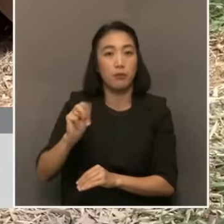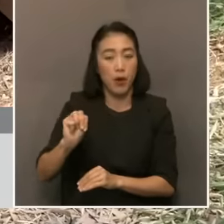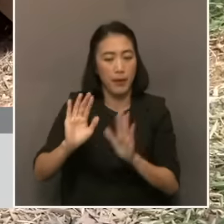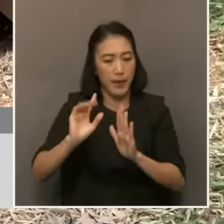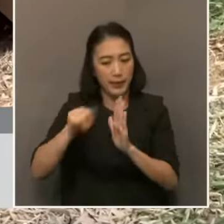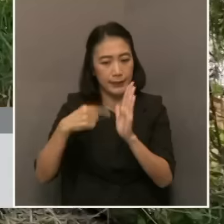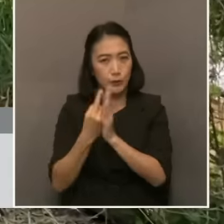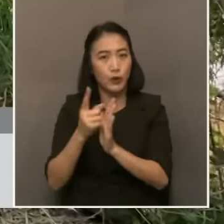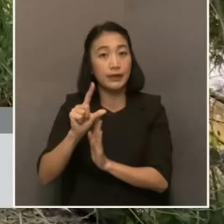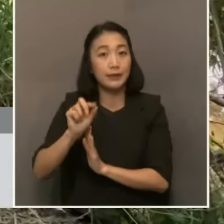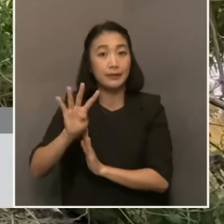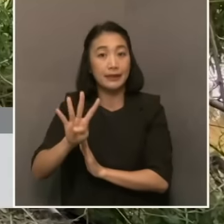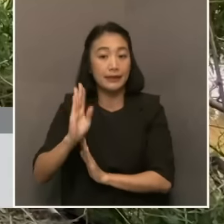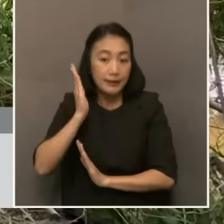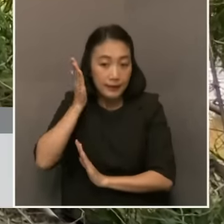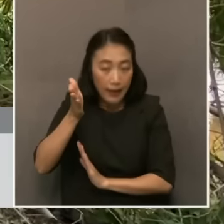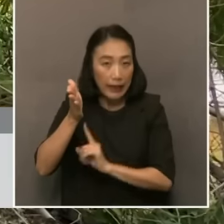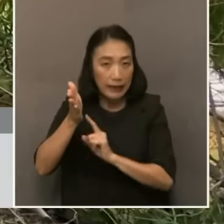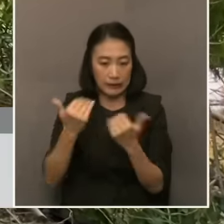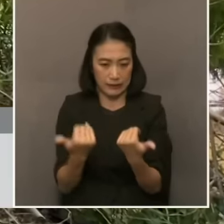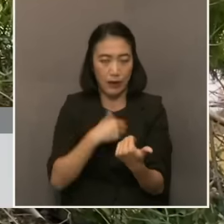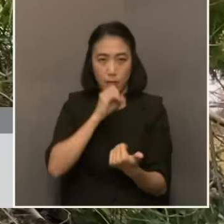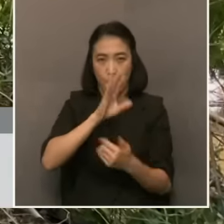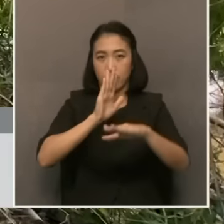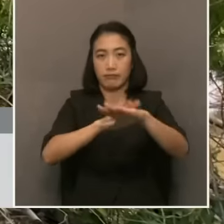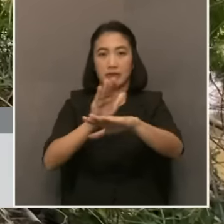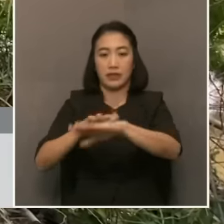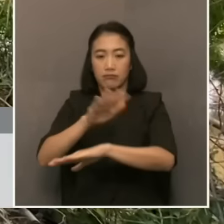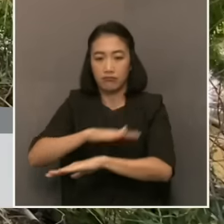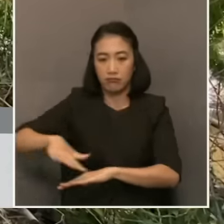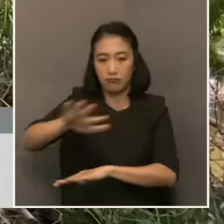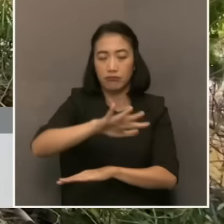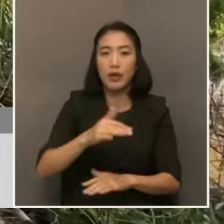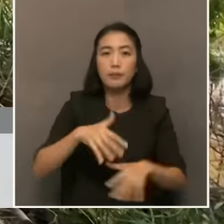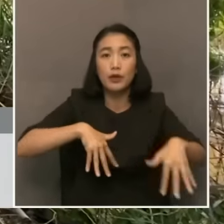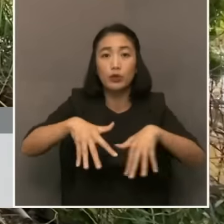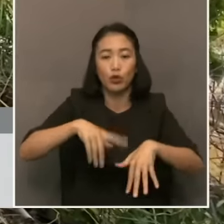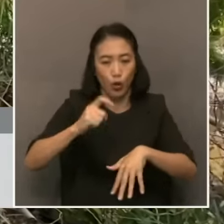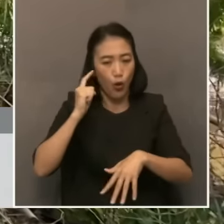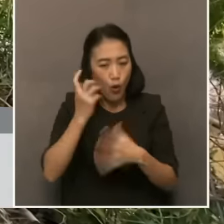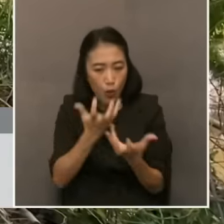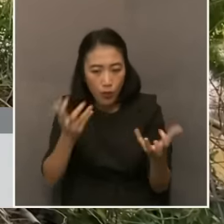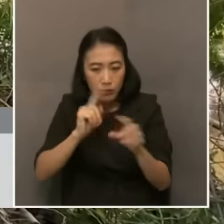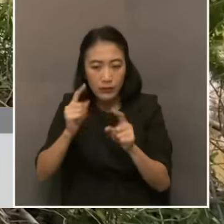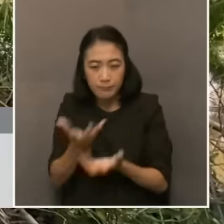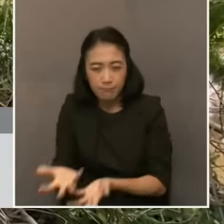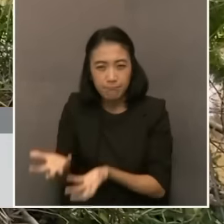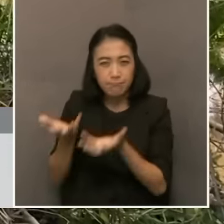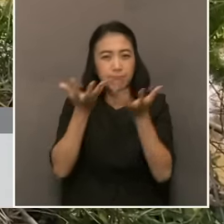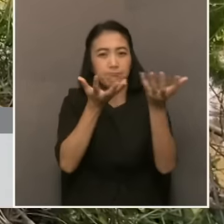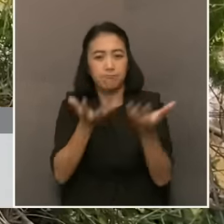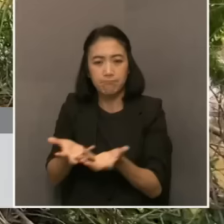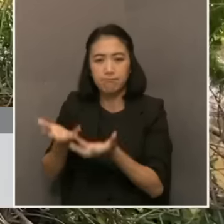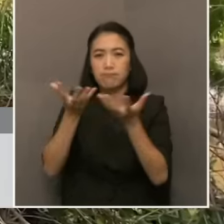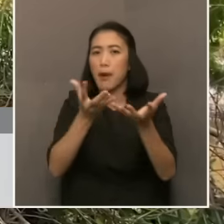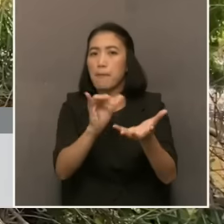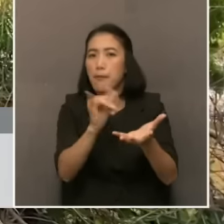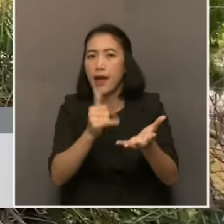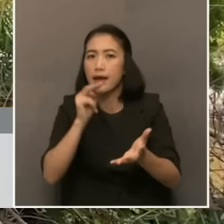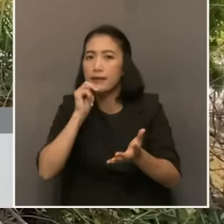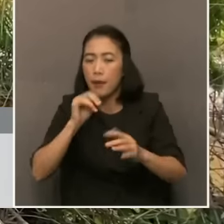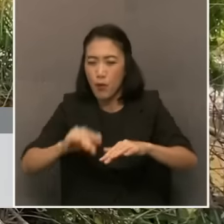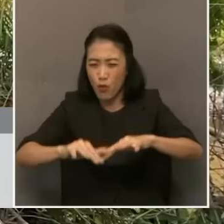ชมงข้างหน้าค่ะจึงประกาศแจ้งเตือนประชาชนยกของเอาไว้ที่สูงนะคะและเฝ้าสังเกตการเปลี่ยนแปลงของระดับน้ำ